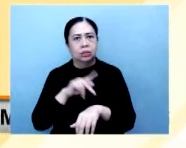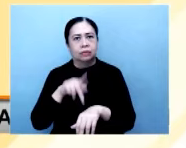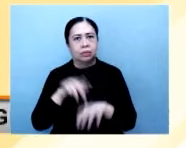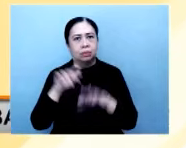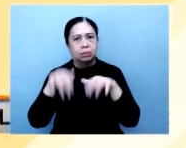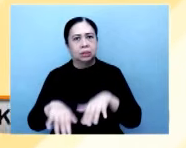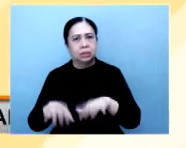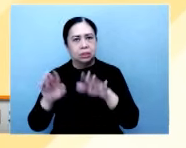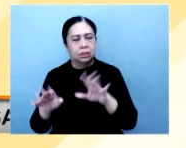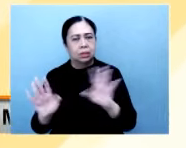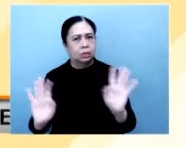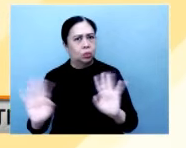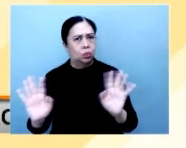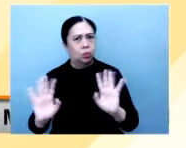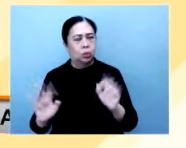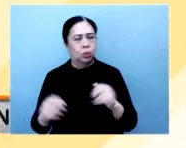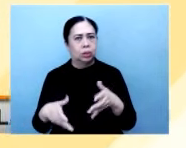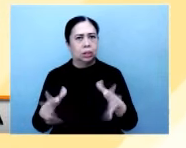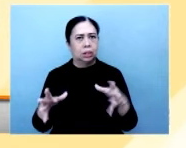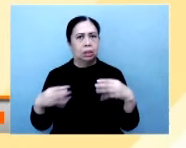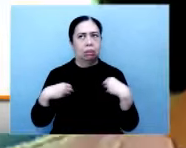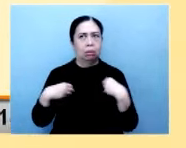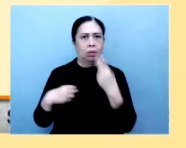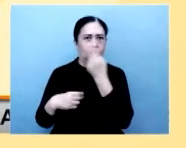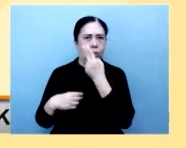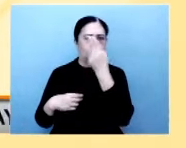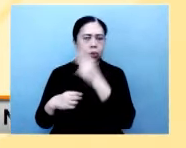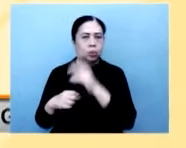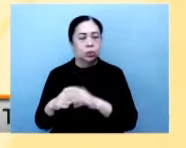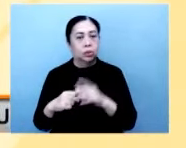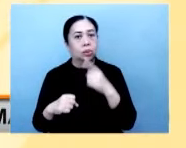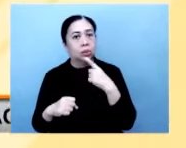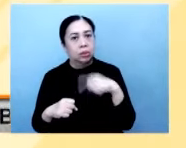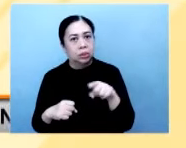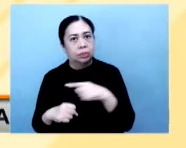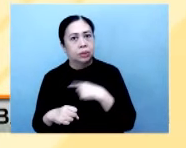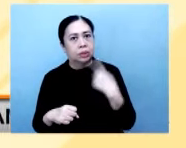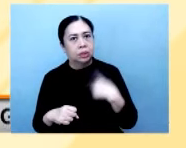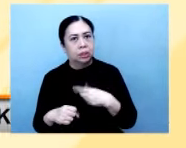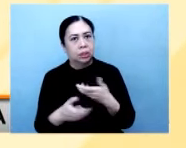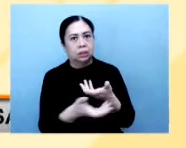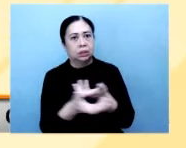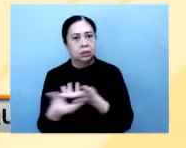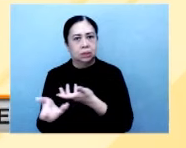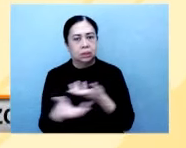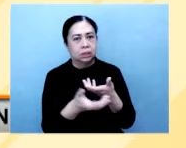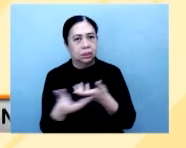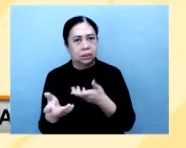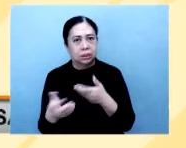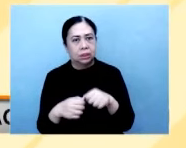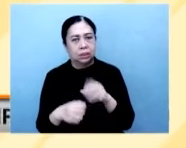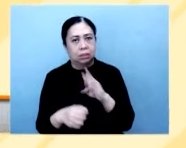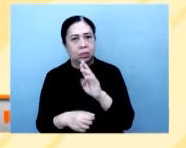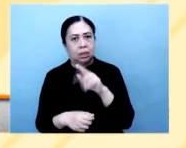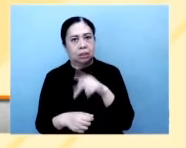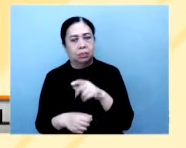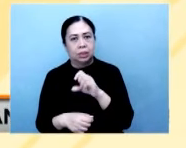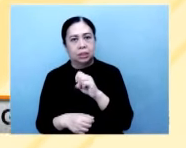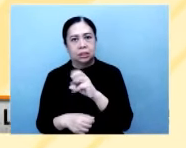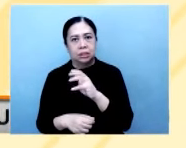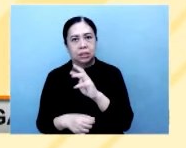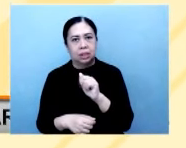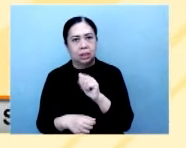tayo dapat magpagamit. Ayon pa sa senadora, handa ang China na bombahin ang Pilipinas at tirahin ang BRP Sierra Madre sa Ayungin